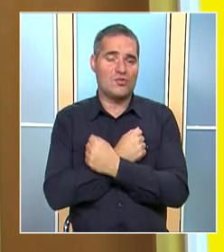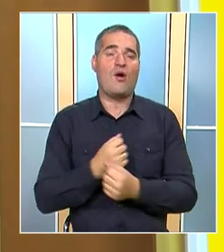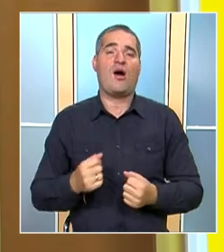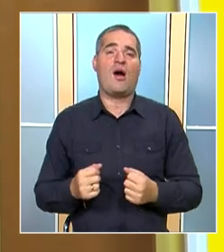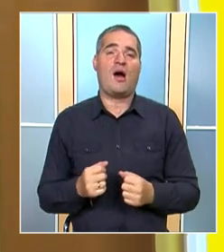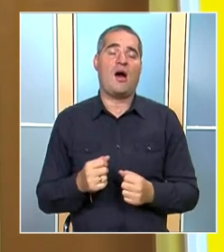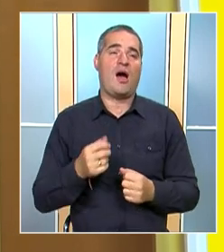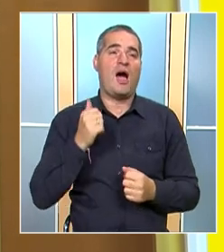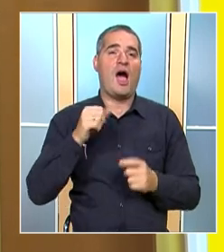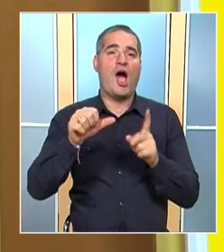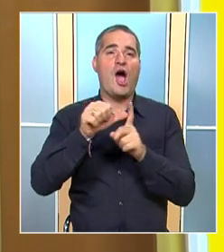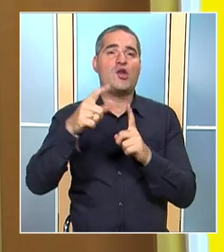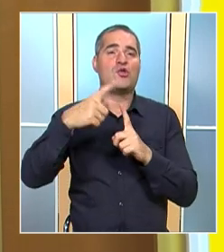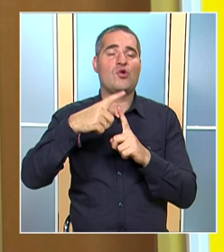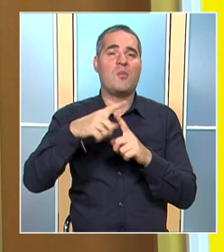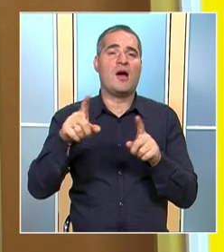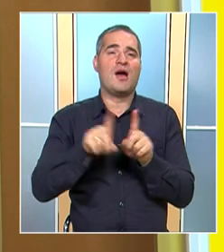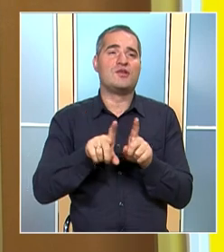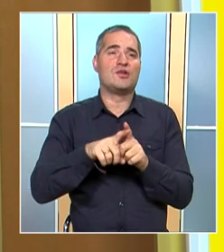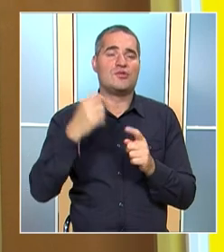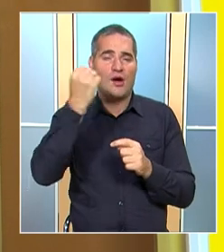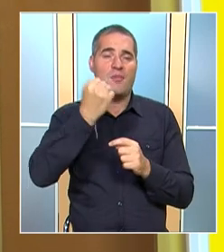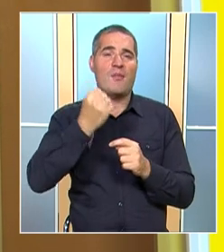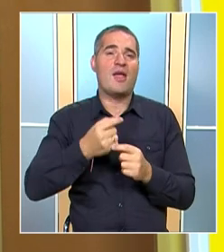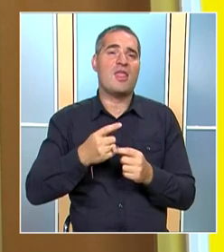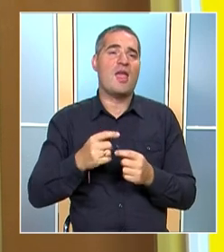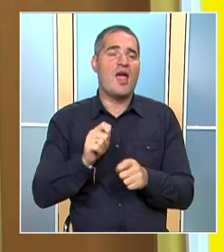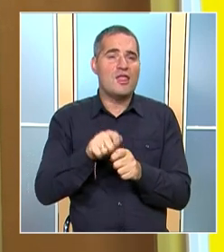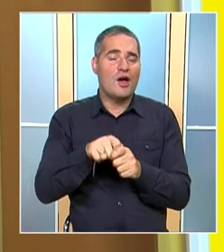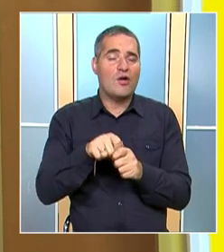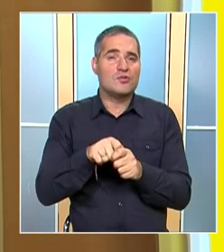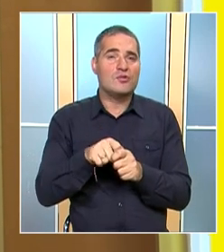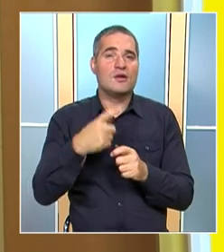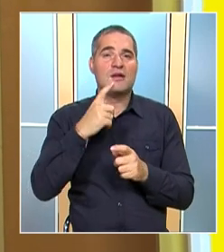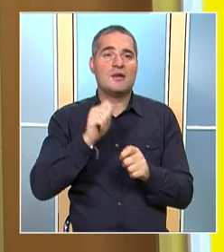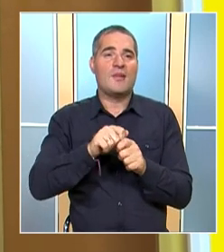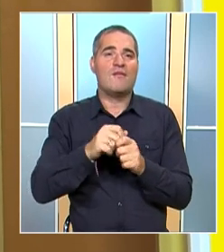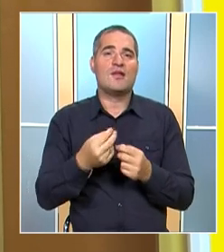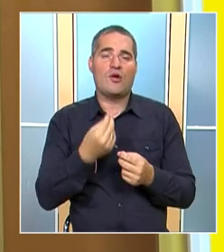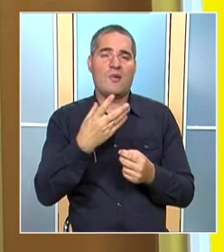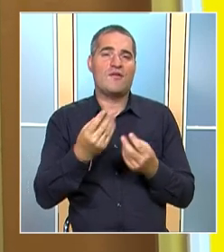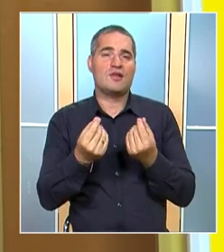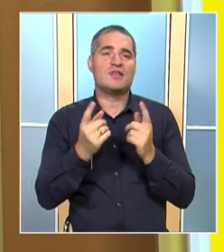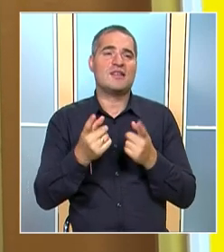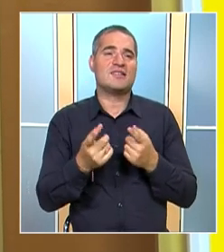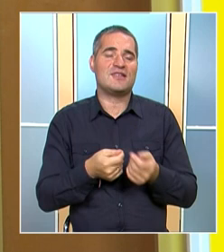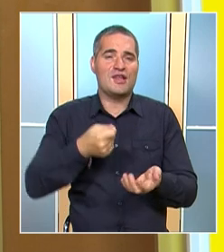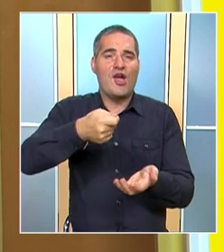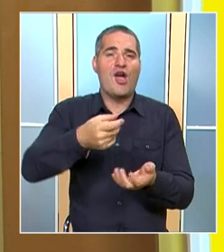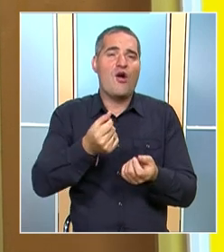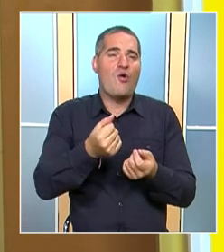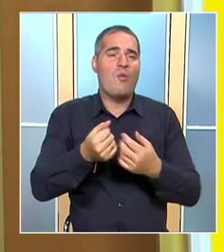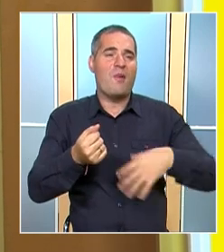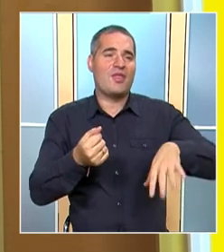всъщност ютубърите мамят нарочно и правят готини неща, за да си ги купат и да